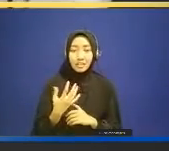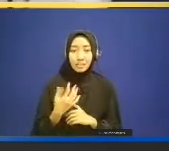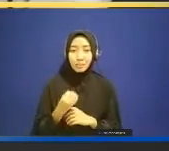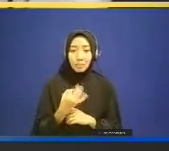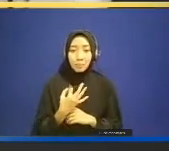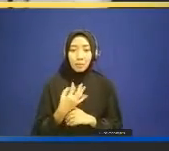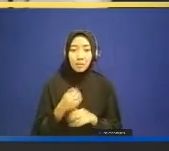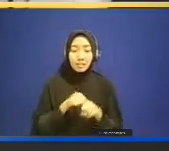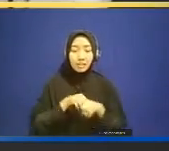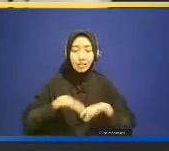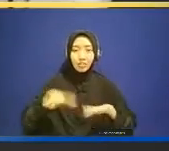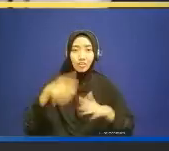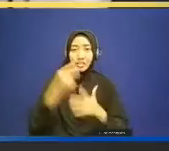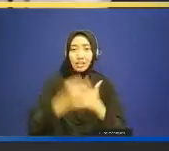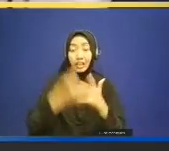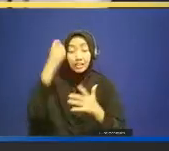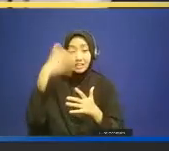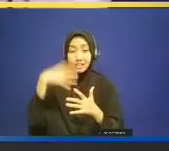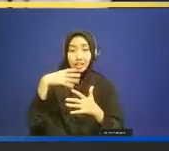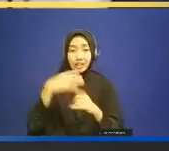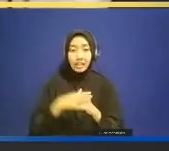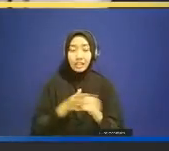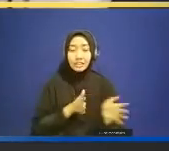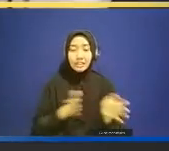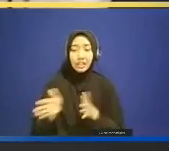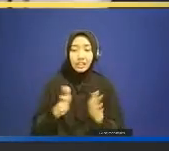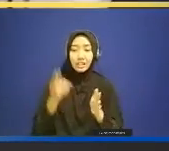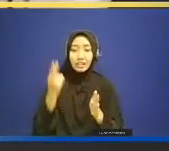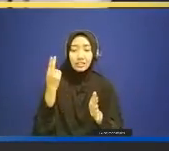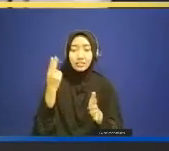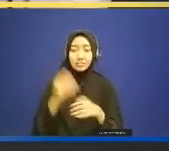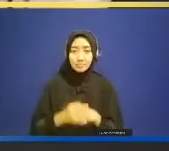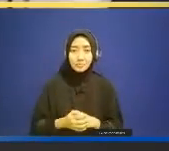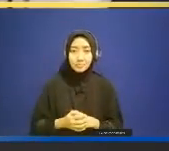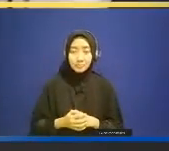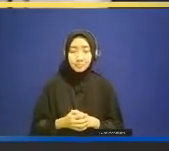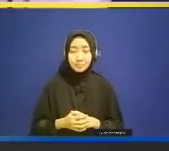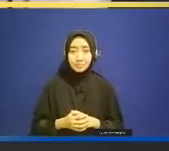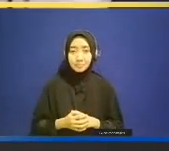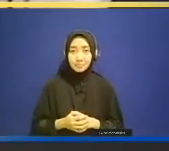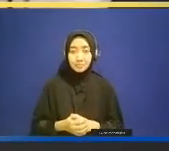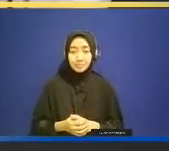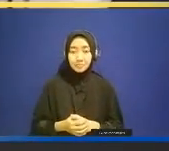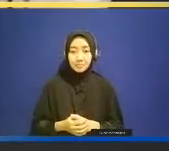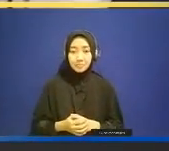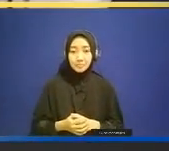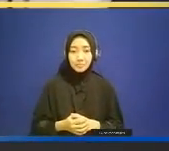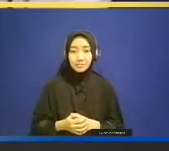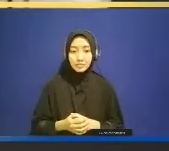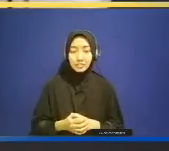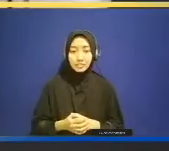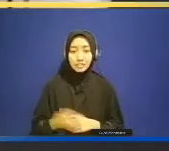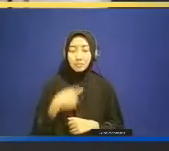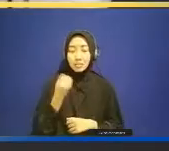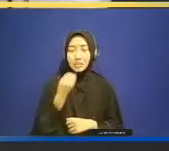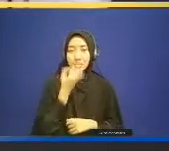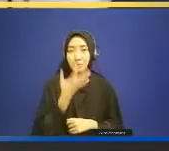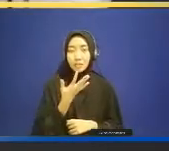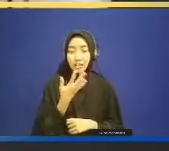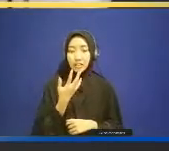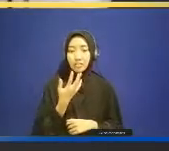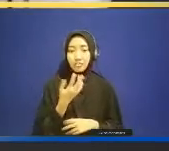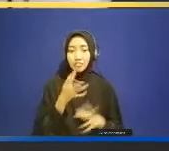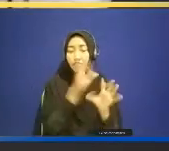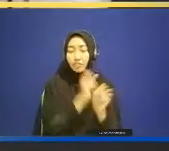berdarah-darah yang Abang itu diarahkan untuk kesana jadi itu yang bisa kami sampaikan terkait dengan